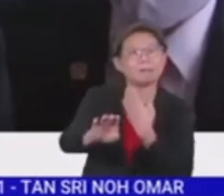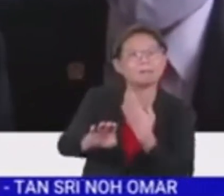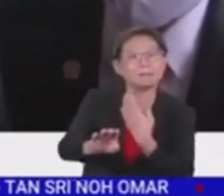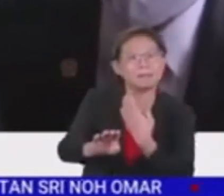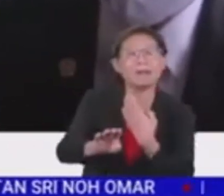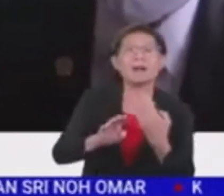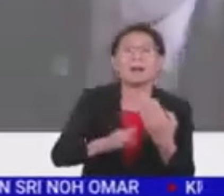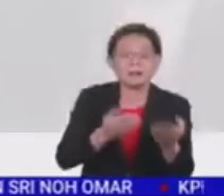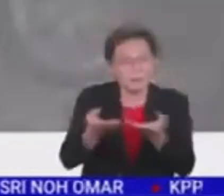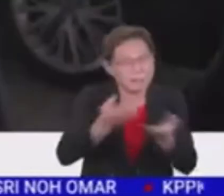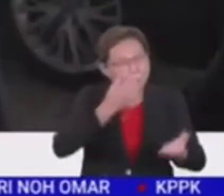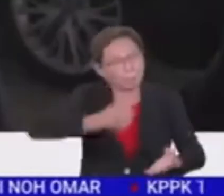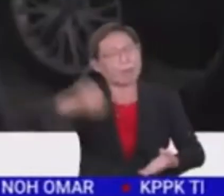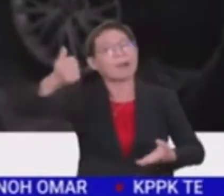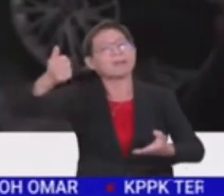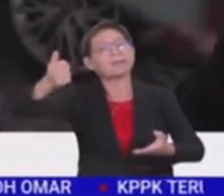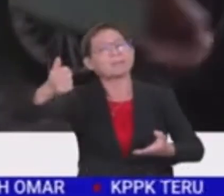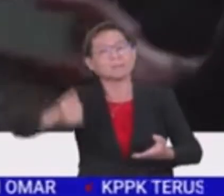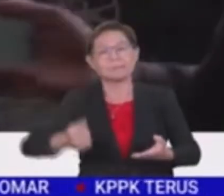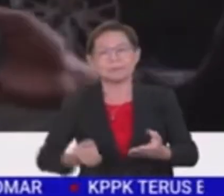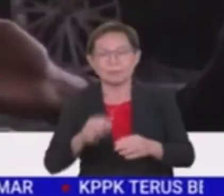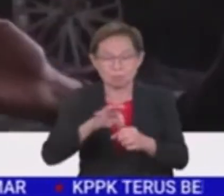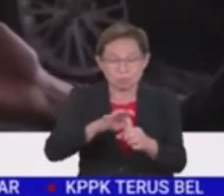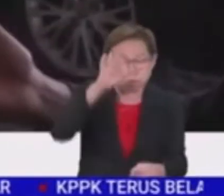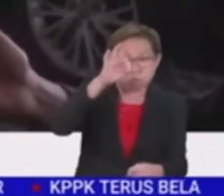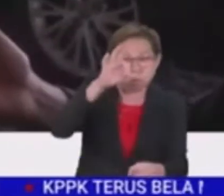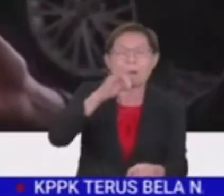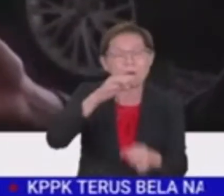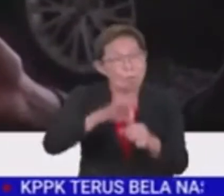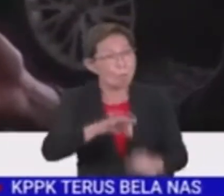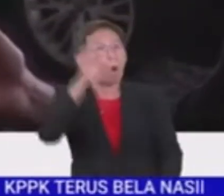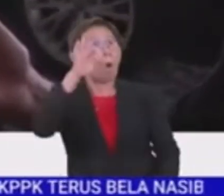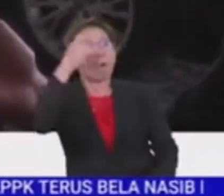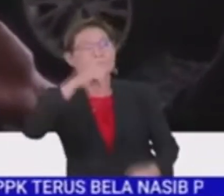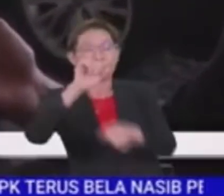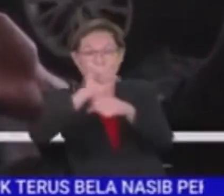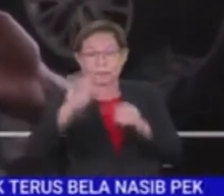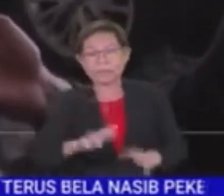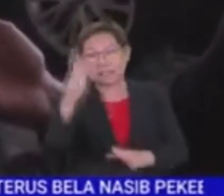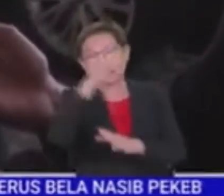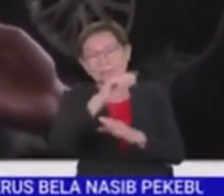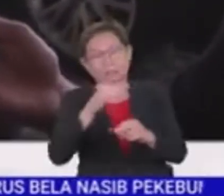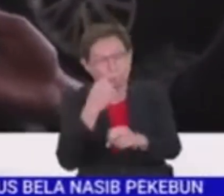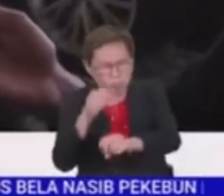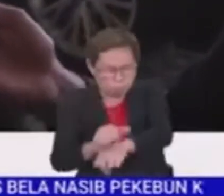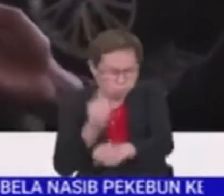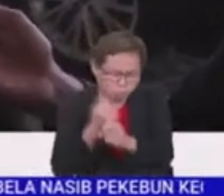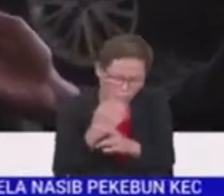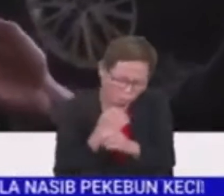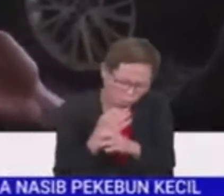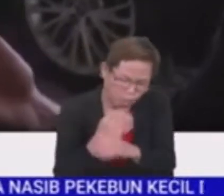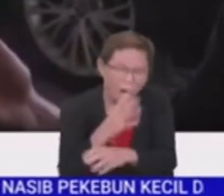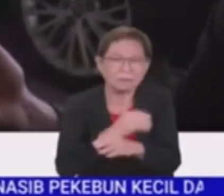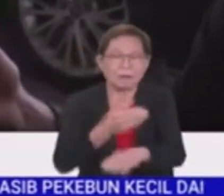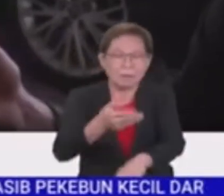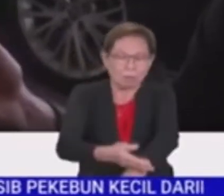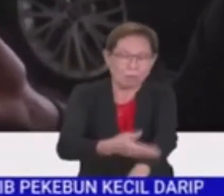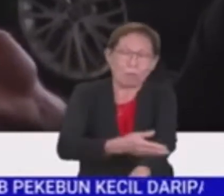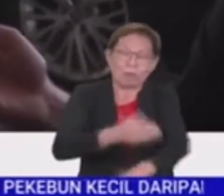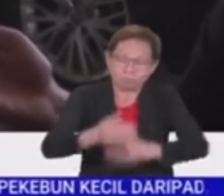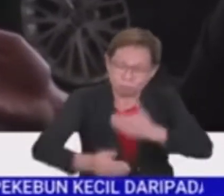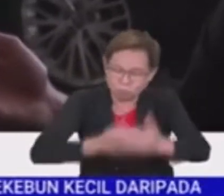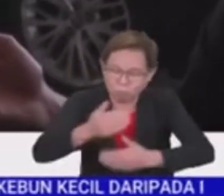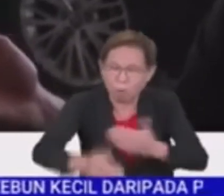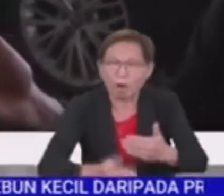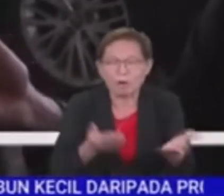memberikan perkhidmatan yang terbaik. Ini akan menyuntik semangatlah untuk penjawat awam untuk kerja lebih keras dan meningkatkan produktiviti bagi